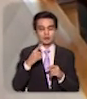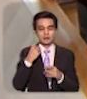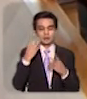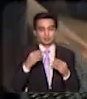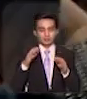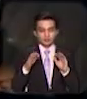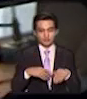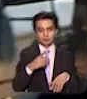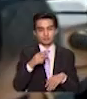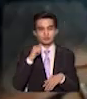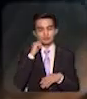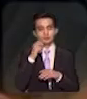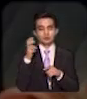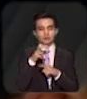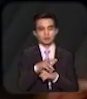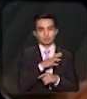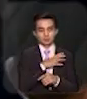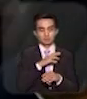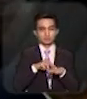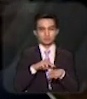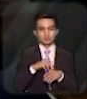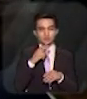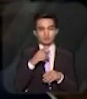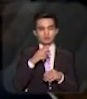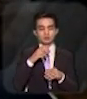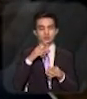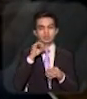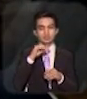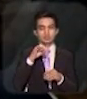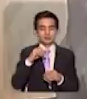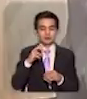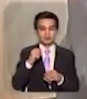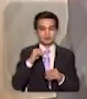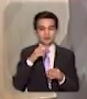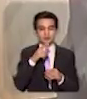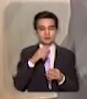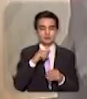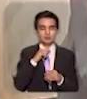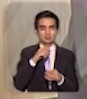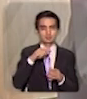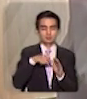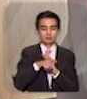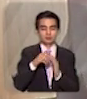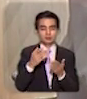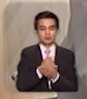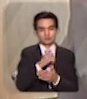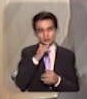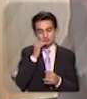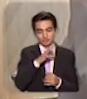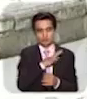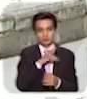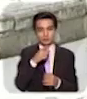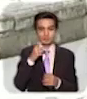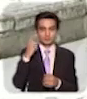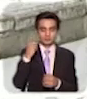полиция бөлімшесіне барғанын айтады. Көп уақыт өтіп кеткендіктен Ильяскардың ағзасынан алкоголь табылмағанын бұдан бұрын да айтқанбыз.